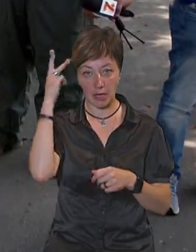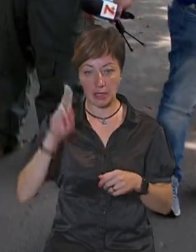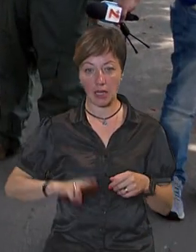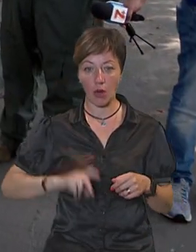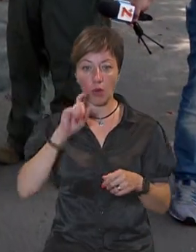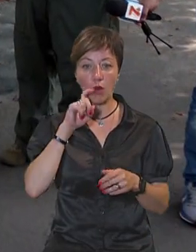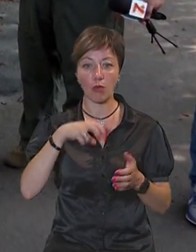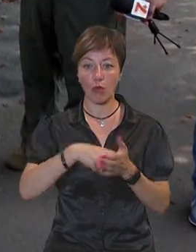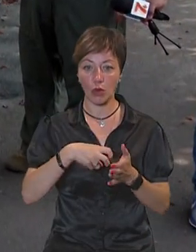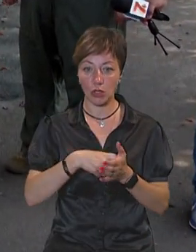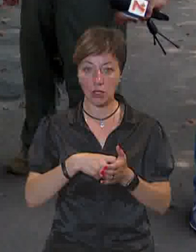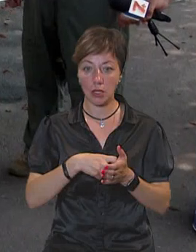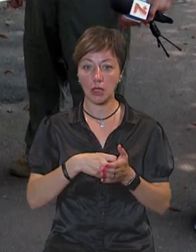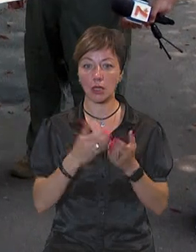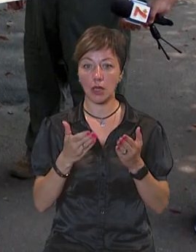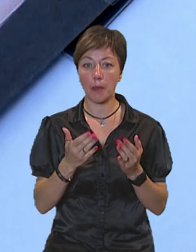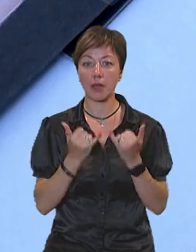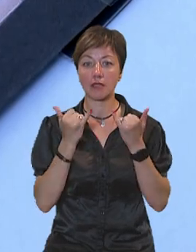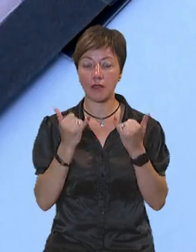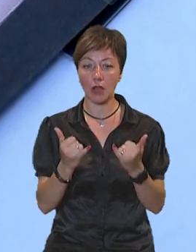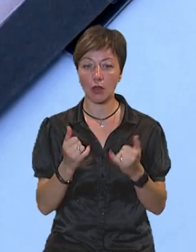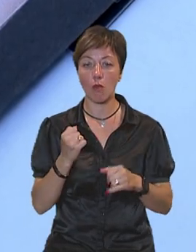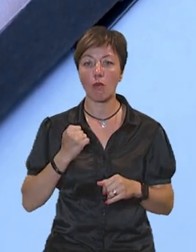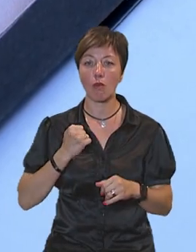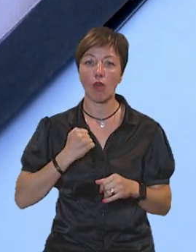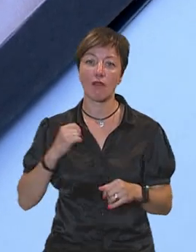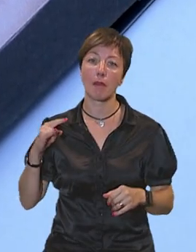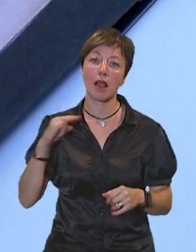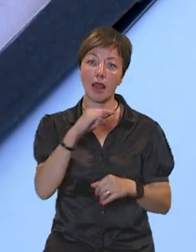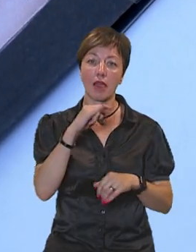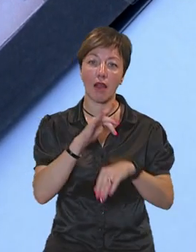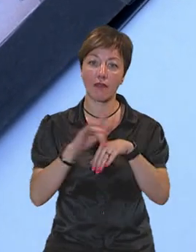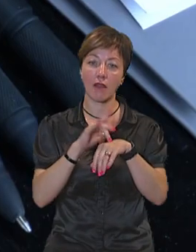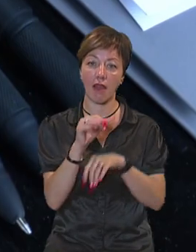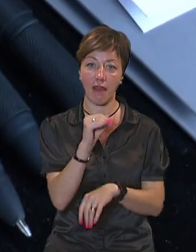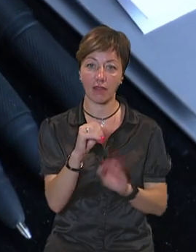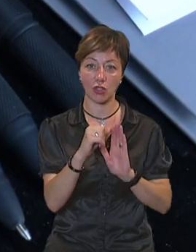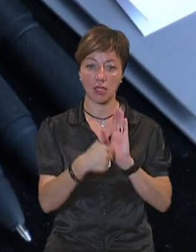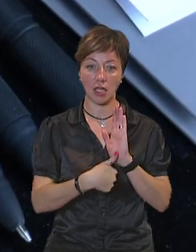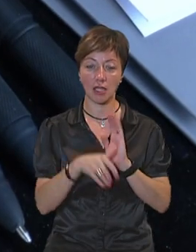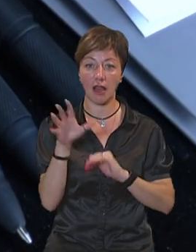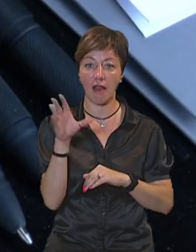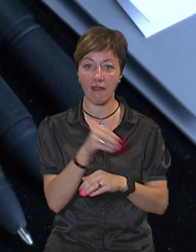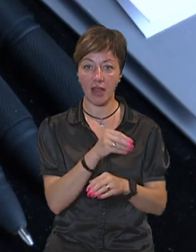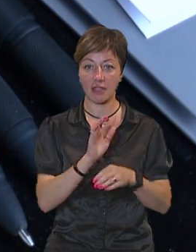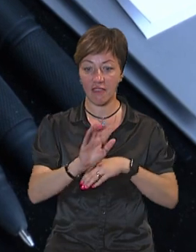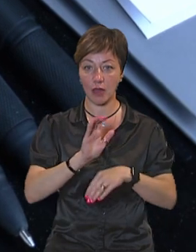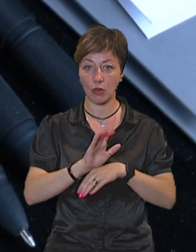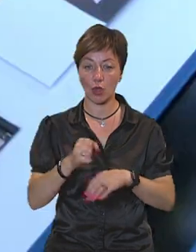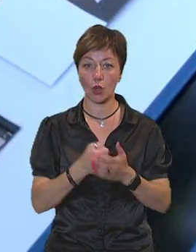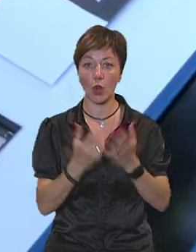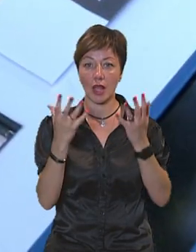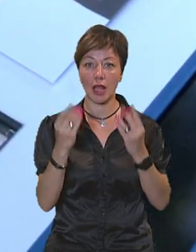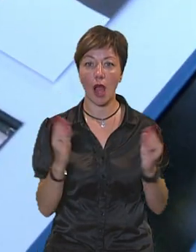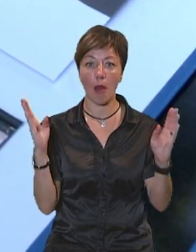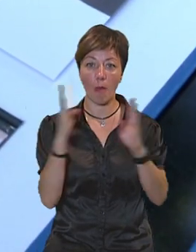дирекції «Укрпошта» Олени Дорошенко, присвячена вона бойовим літакам-винищувачам F-16. А весь випуск приурочений до Дня повітряних